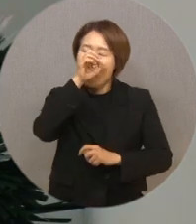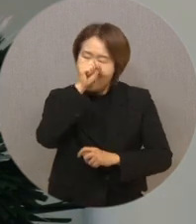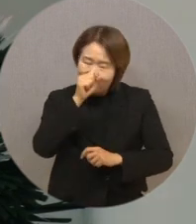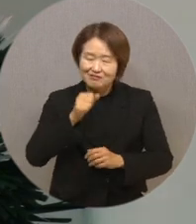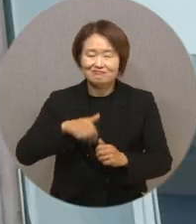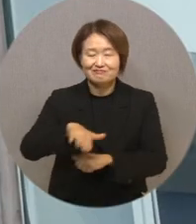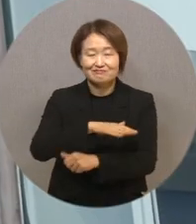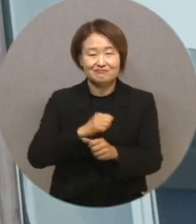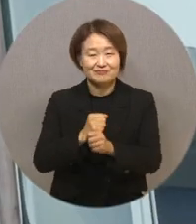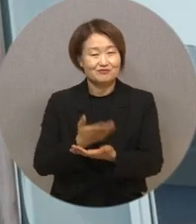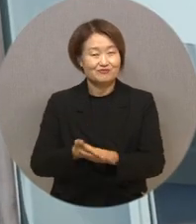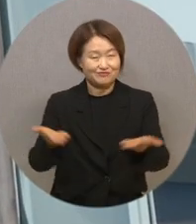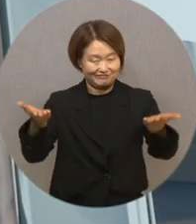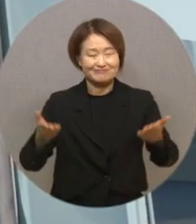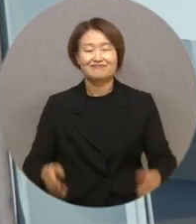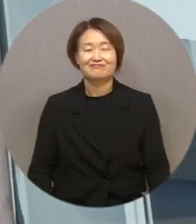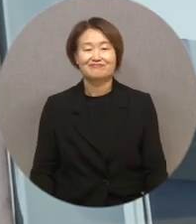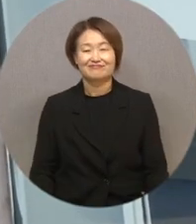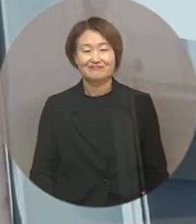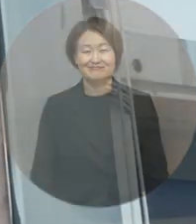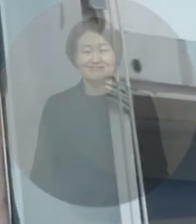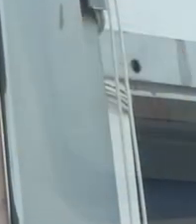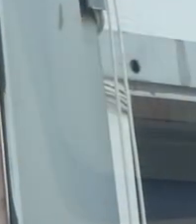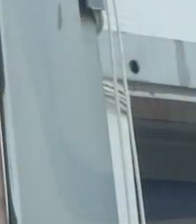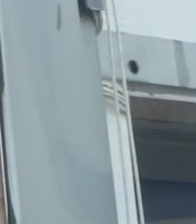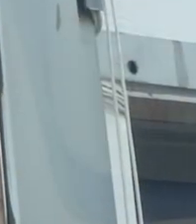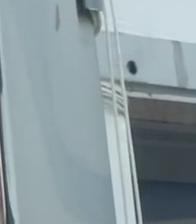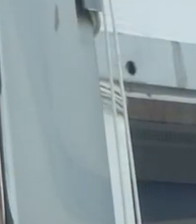예정입니다 복시 뉴스 황제입니다